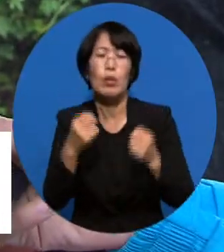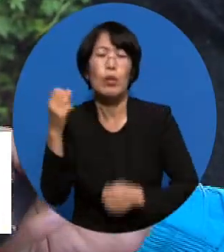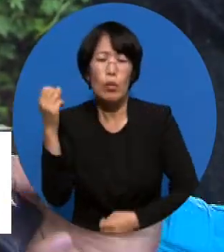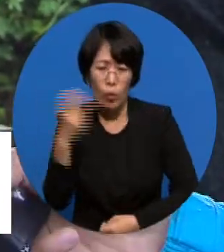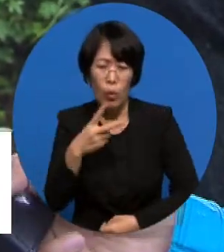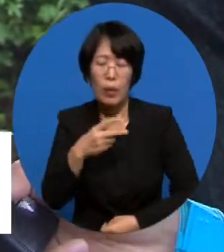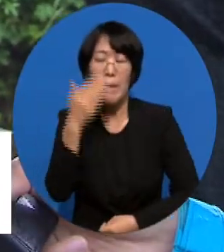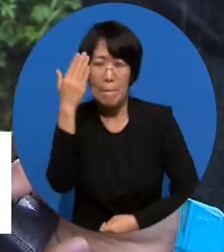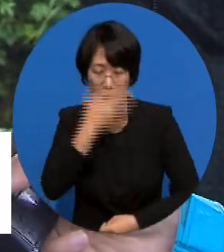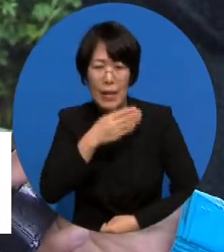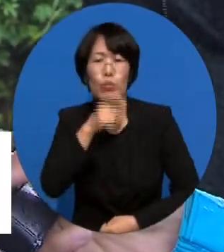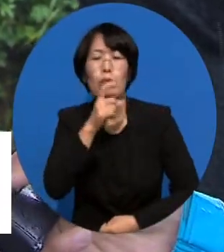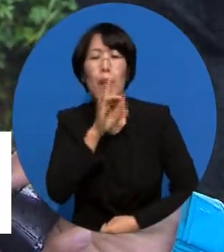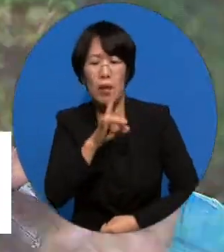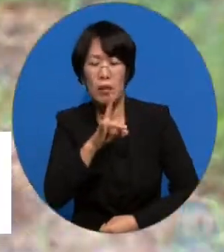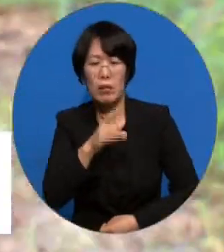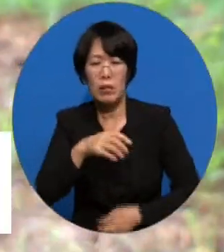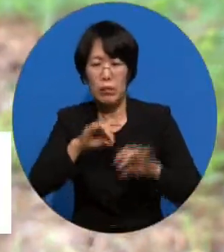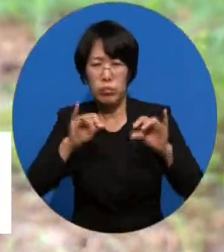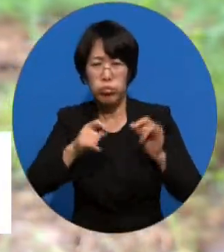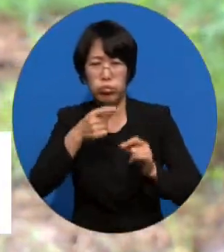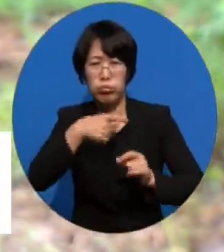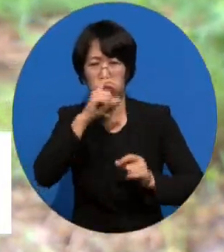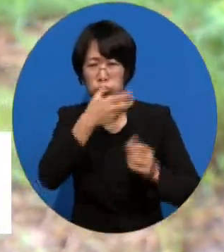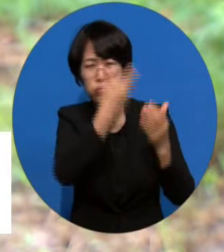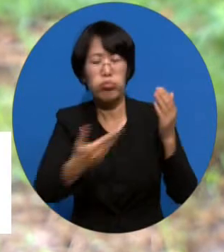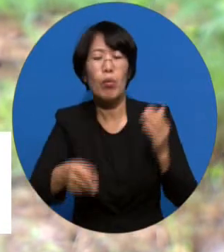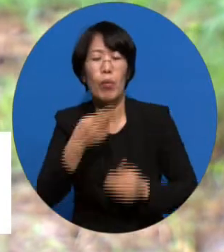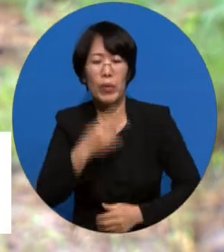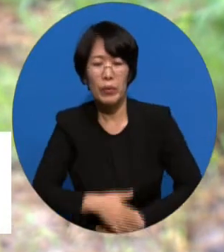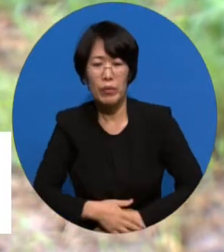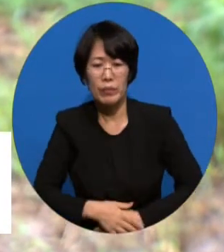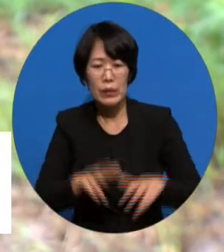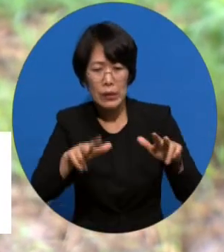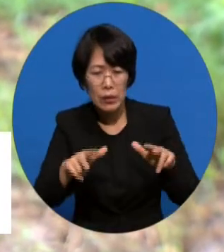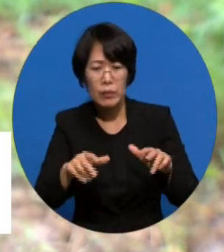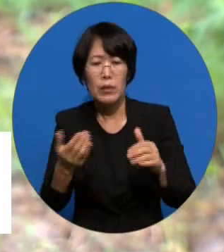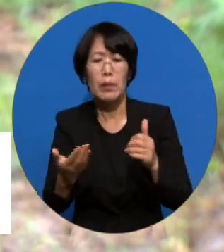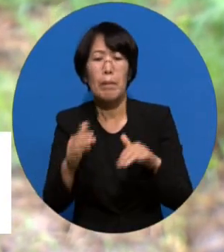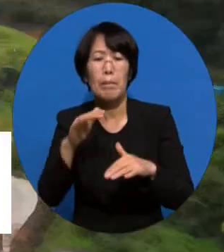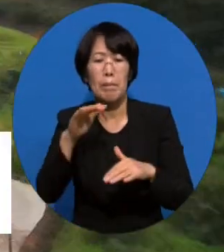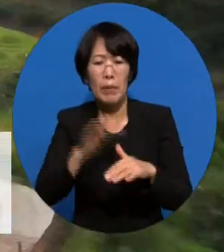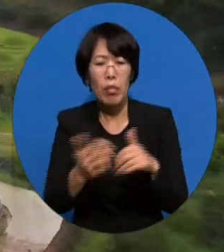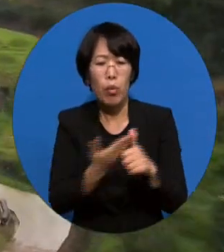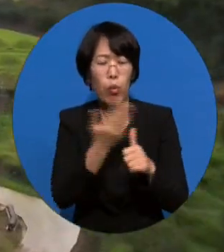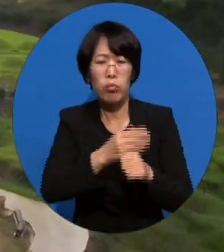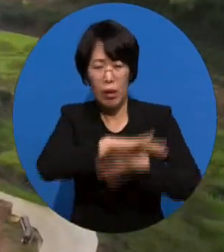물만 양만 많다 뿐이지 흙탕물이 안 내려오니까 우리 이 농장이 전체적으로 피해가 남은